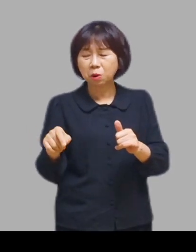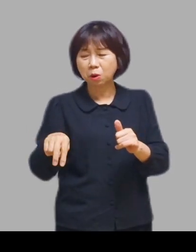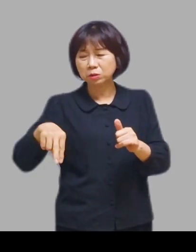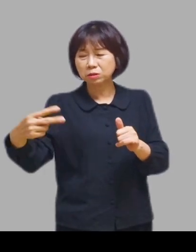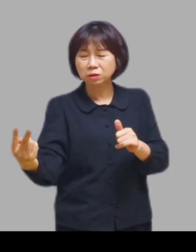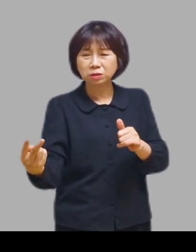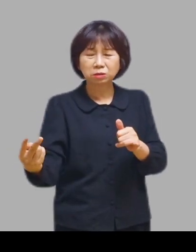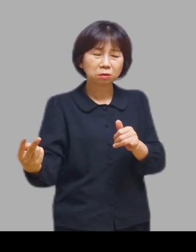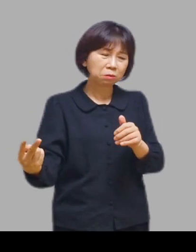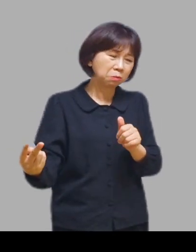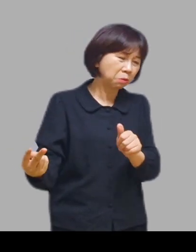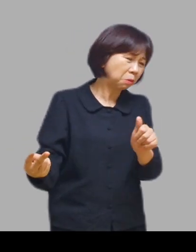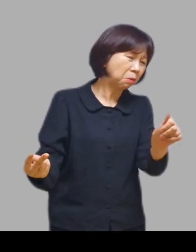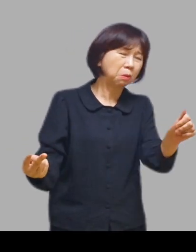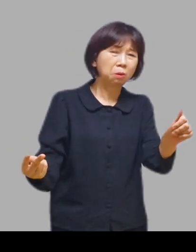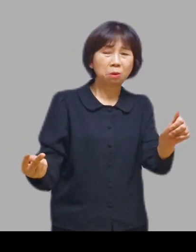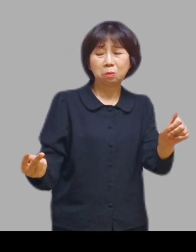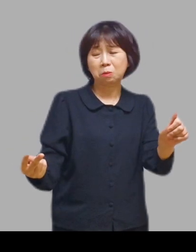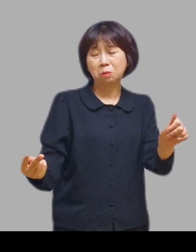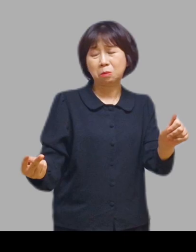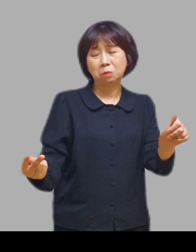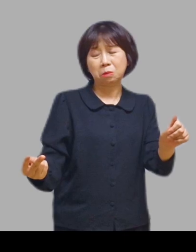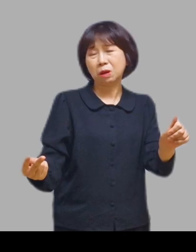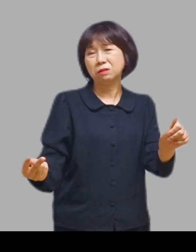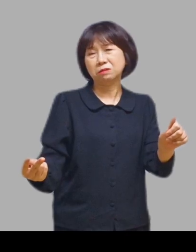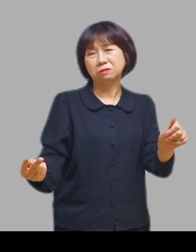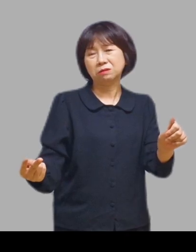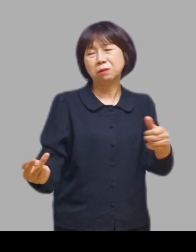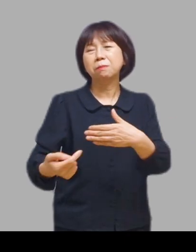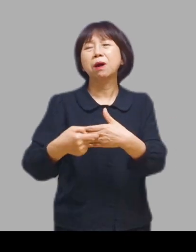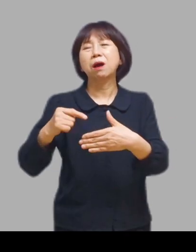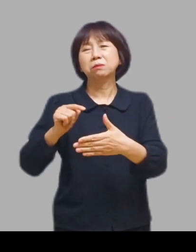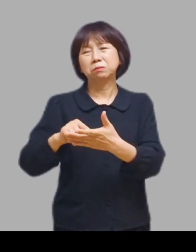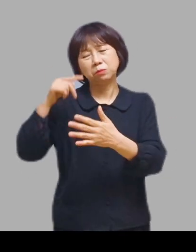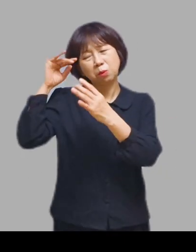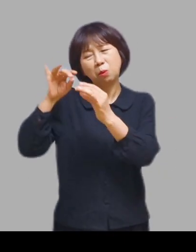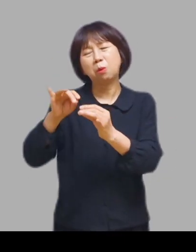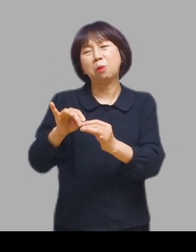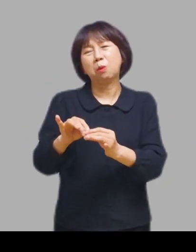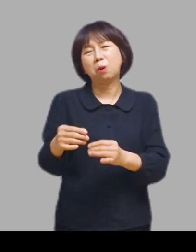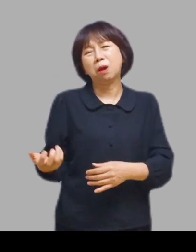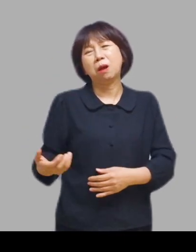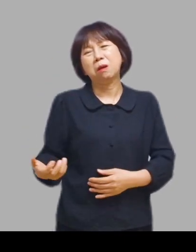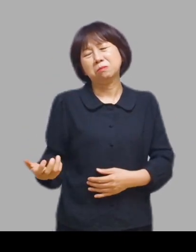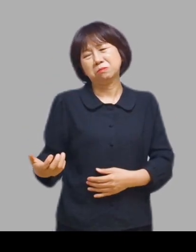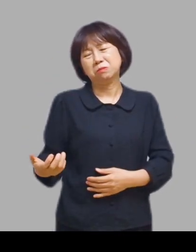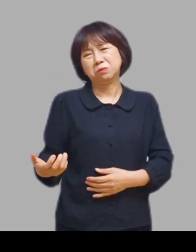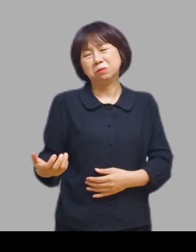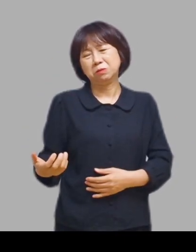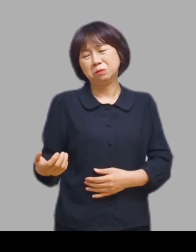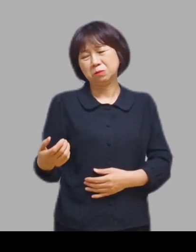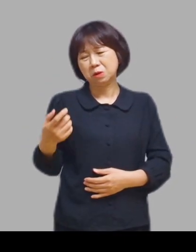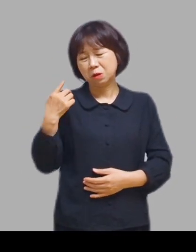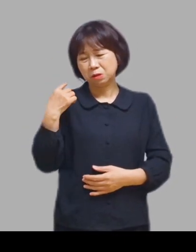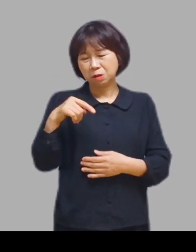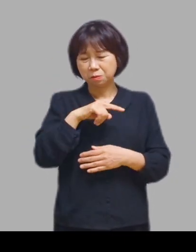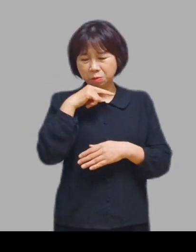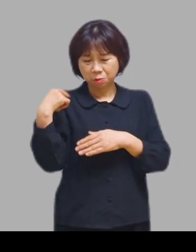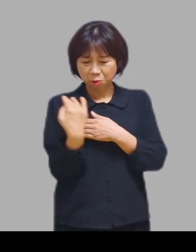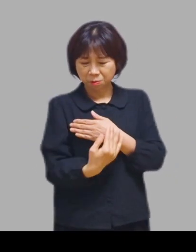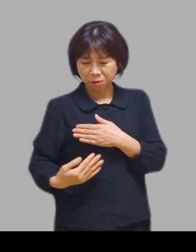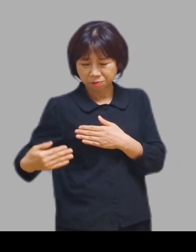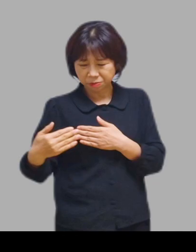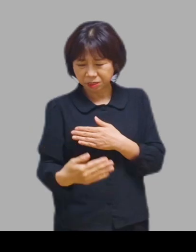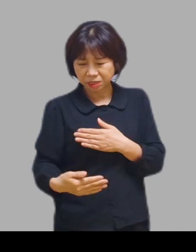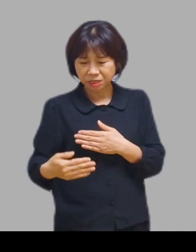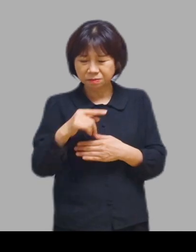그 상처를 이미 마음으로 같이 느끼고 있는 거지요. 그 사람의 피 묻은 몸을 본 것이고, 그